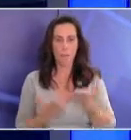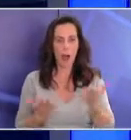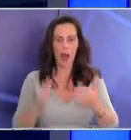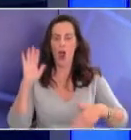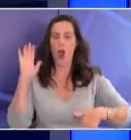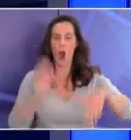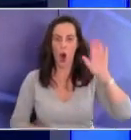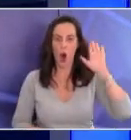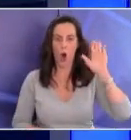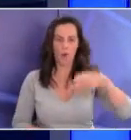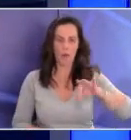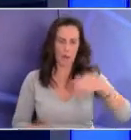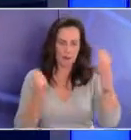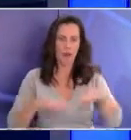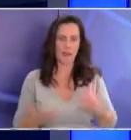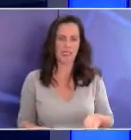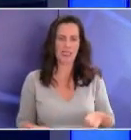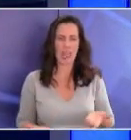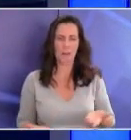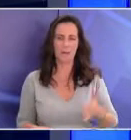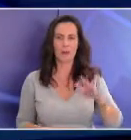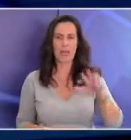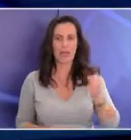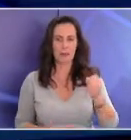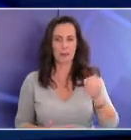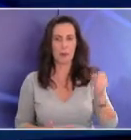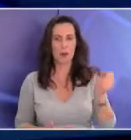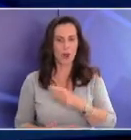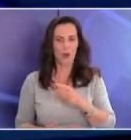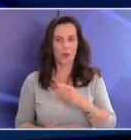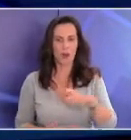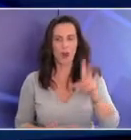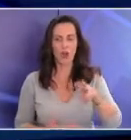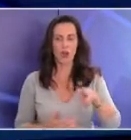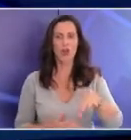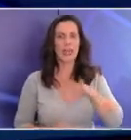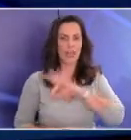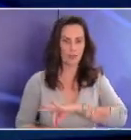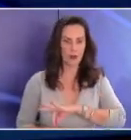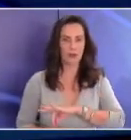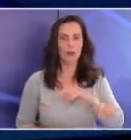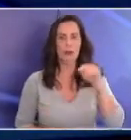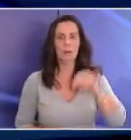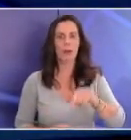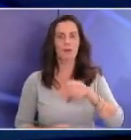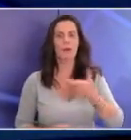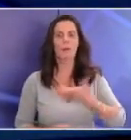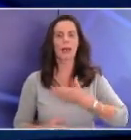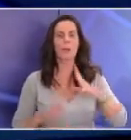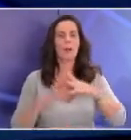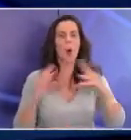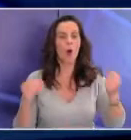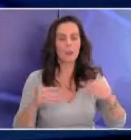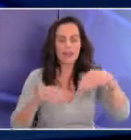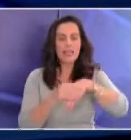לרוב המאמרים מפסידים. זאת אומרת, אם הם במהלך השבוע מקפצים להם את כל התוצאות, הרוויחו, מגיע להם מונית עם מעטפה, עם